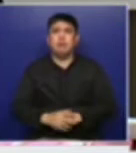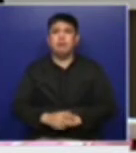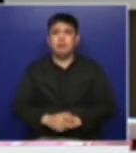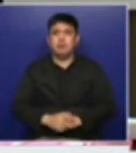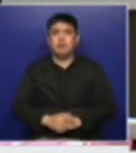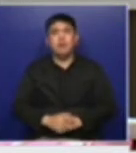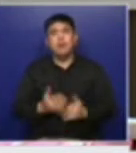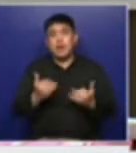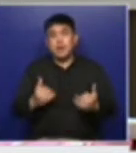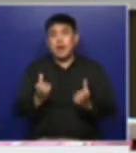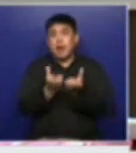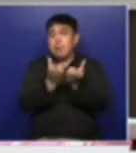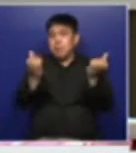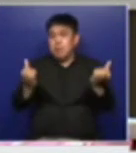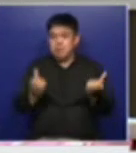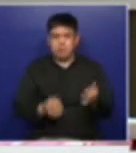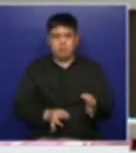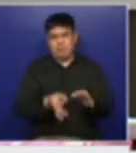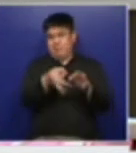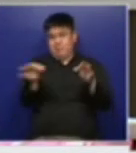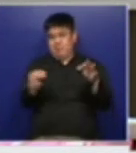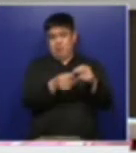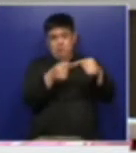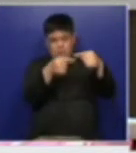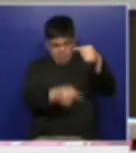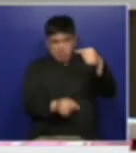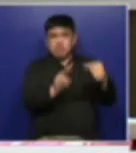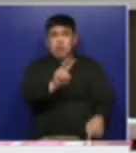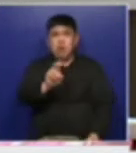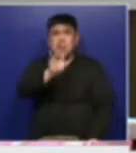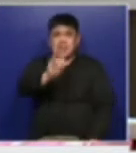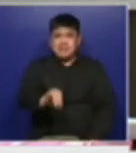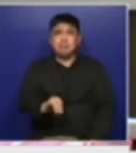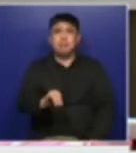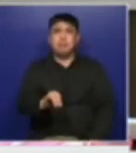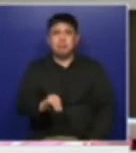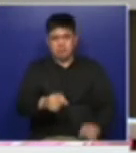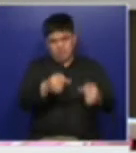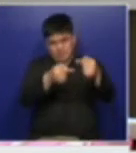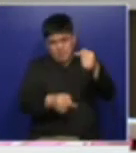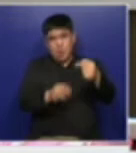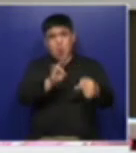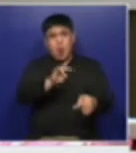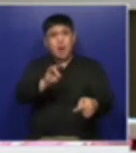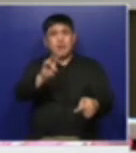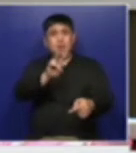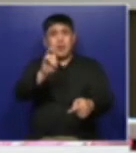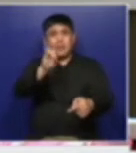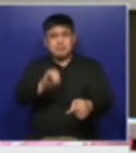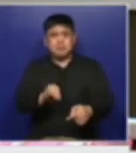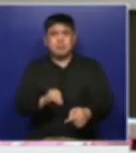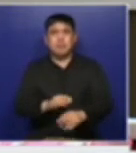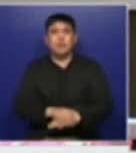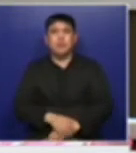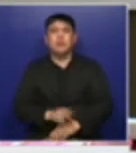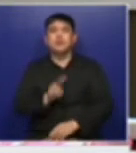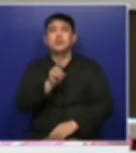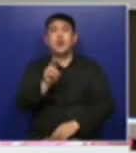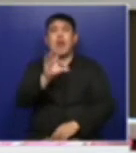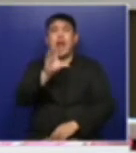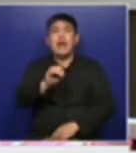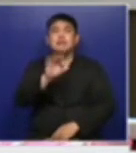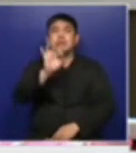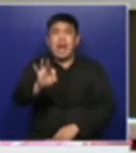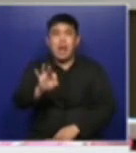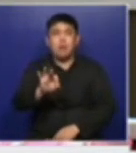วันนี้ในรัฐธรรมนูญเขียนไว้200มาตรา270ก่อนจะถึงมาตรา270กองประมาณเป็นมาตรา